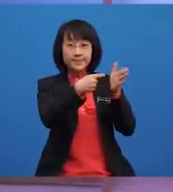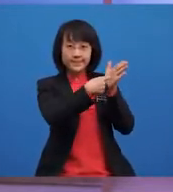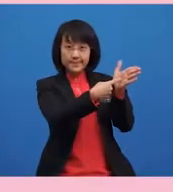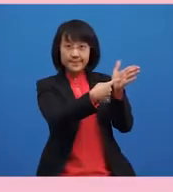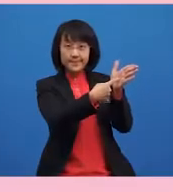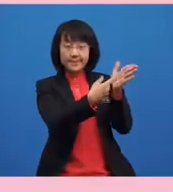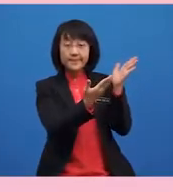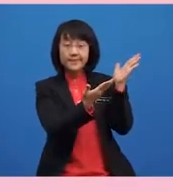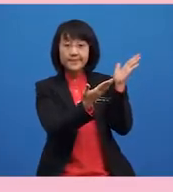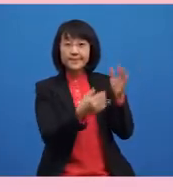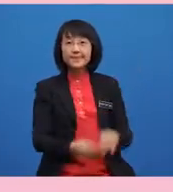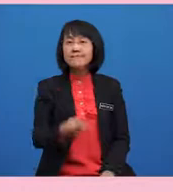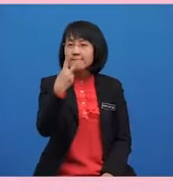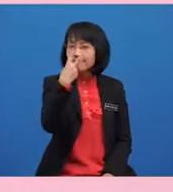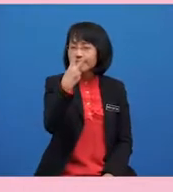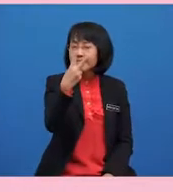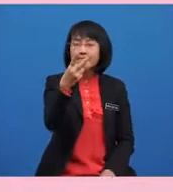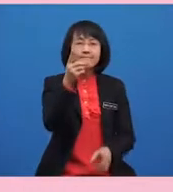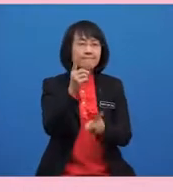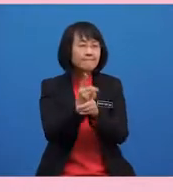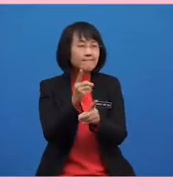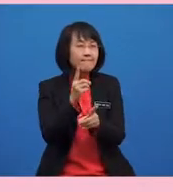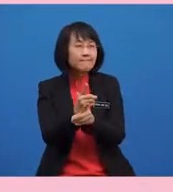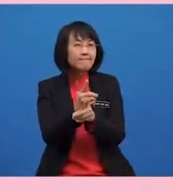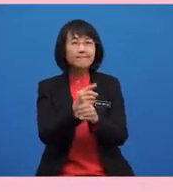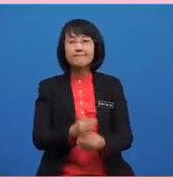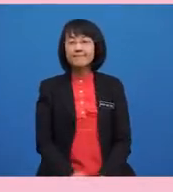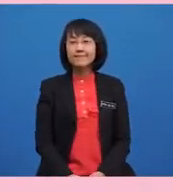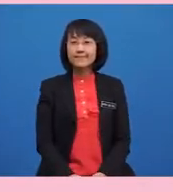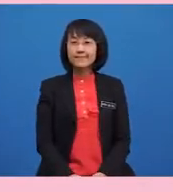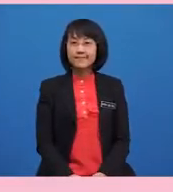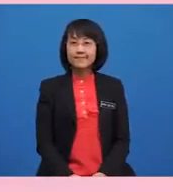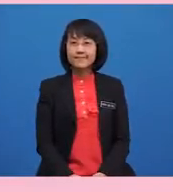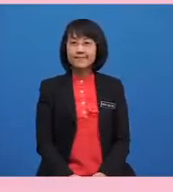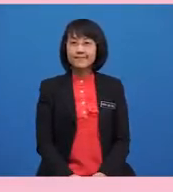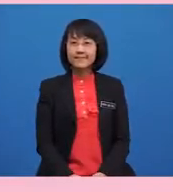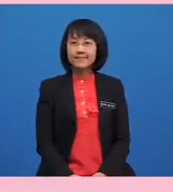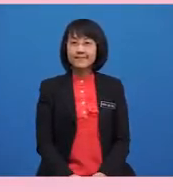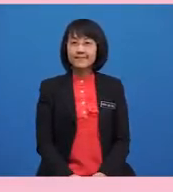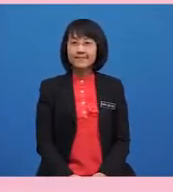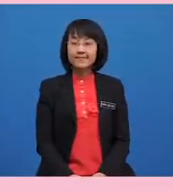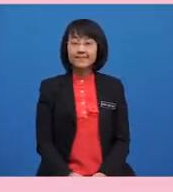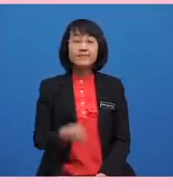paparan ini. Perhatikan dengan teliti.